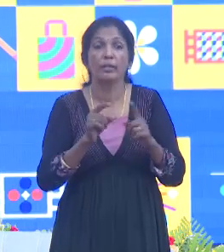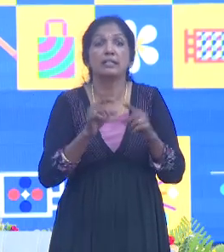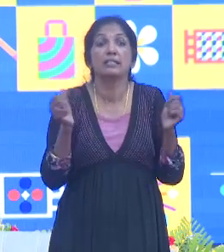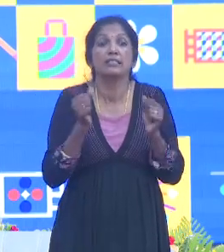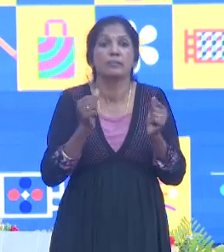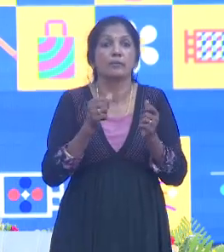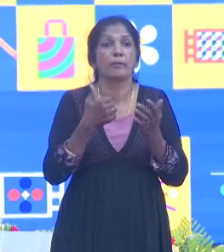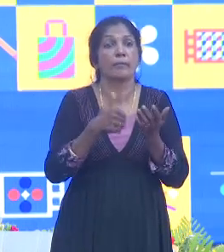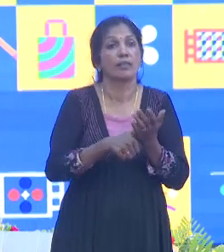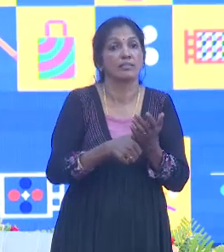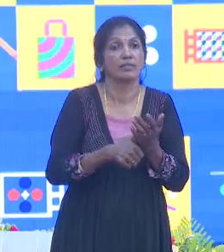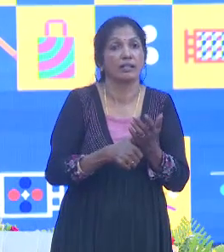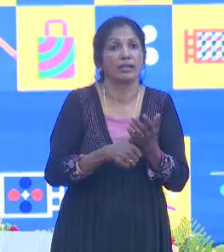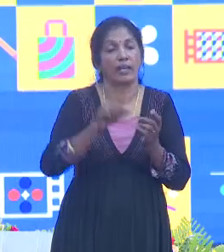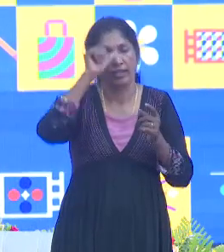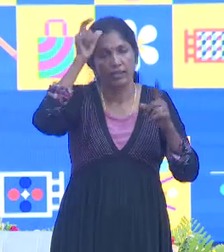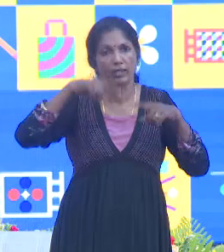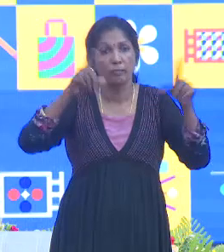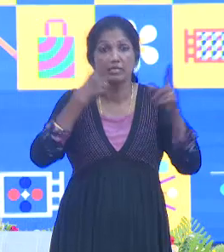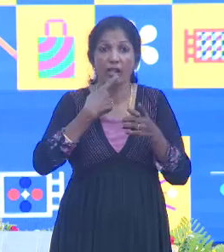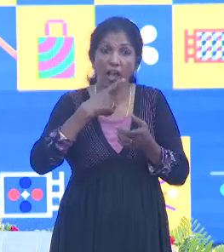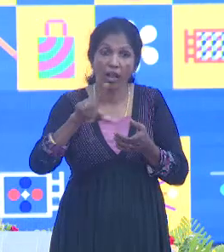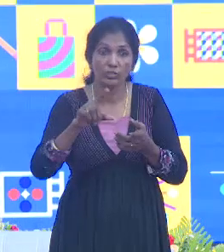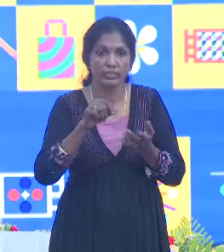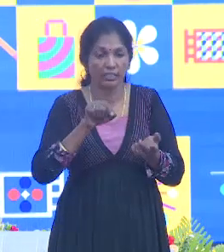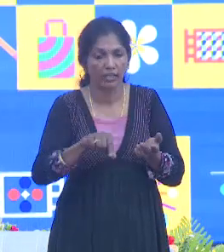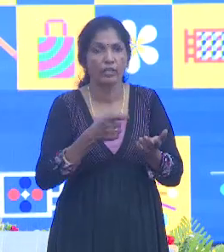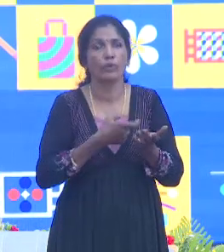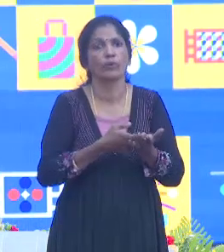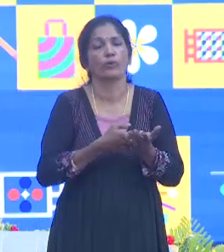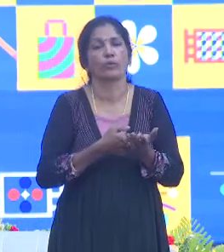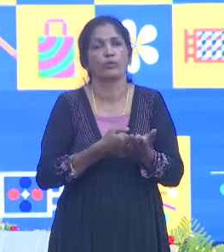മാസത്തിൽ ഇന്ത്യൻ പ്രസിഡൻ്റ് അനുമതി നൽകിയ ആ നിയമം